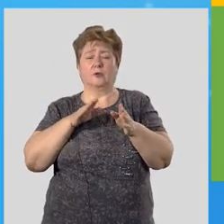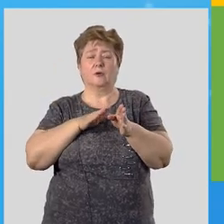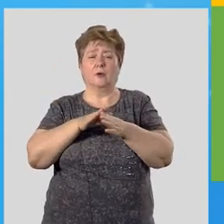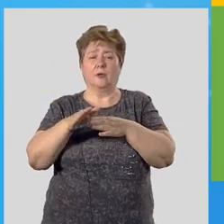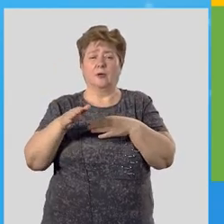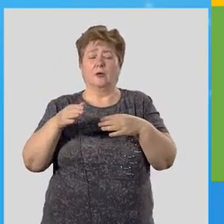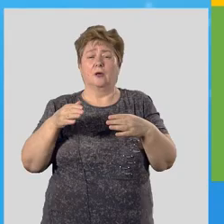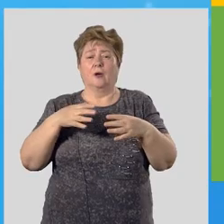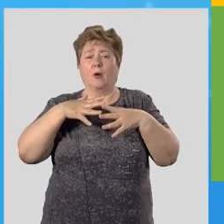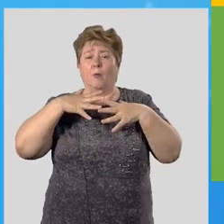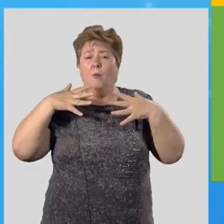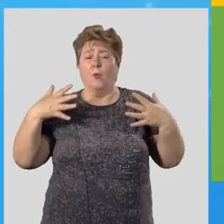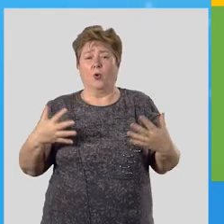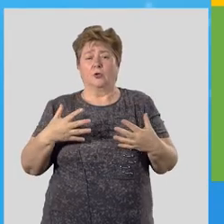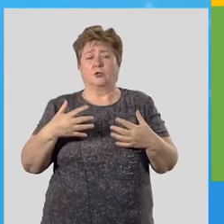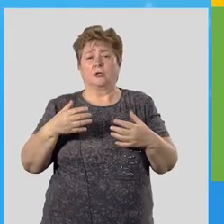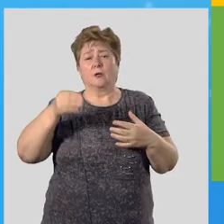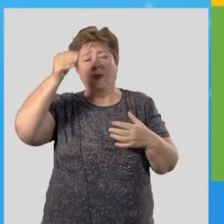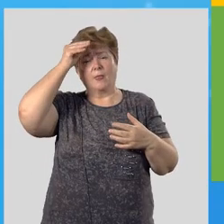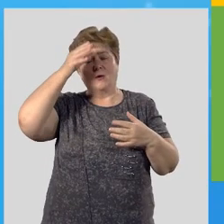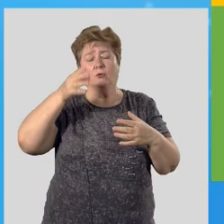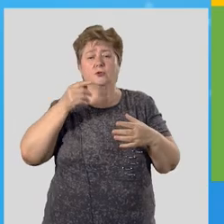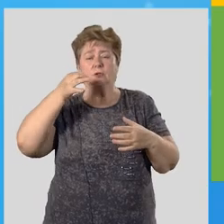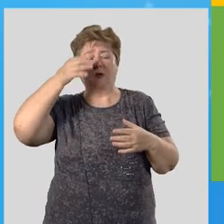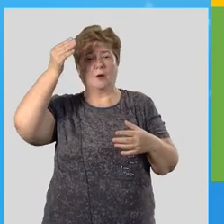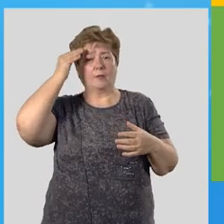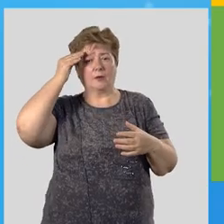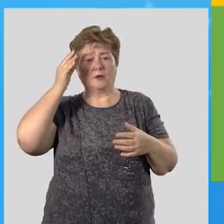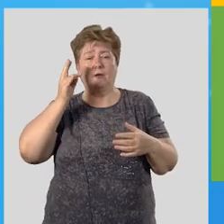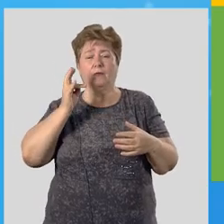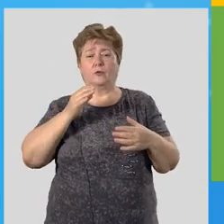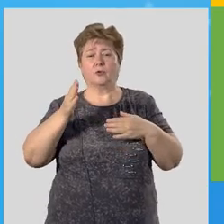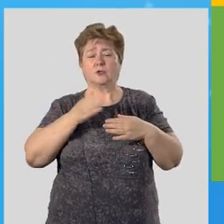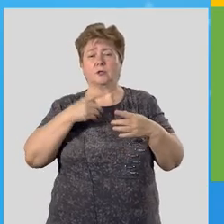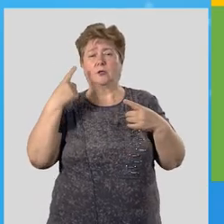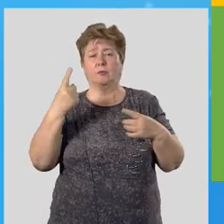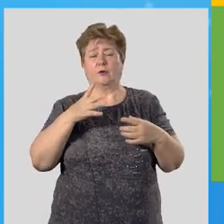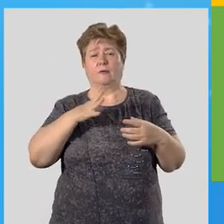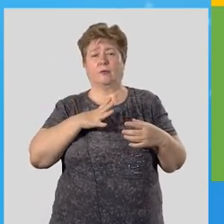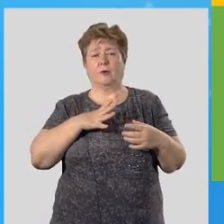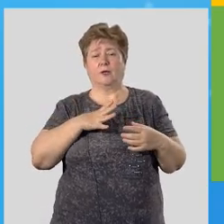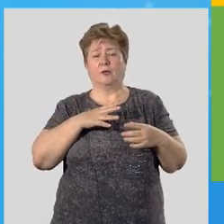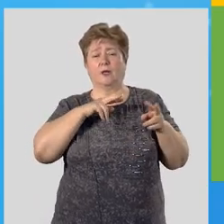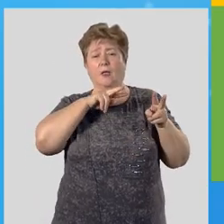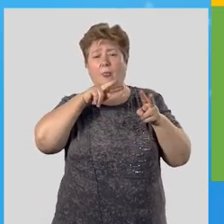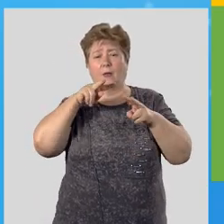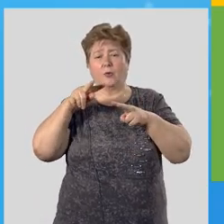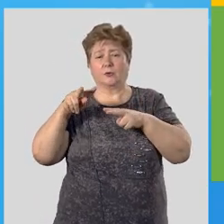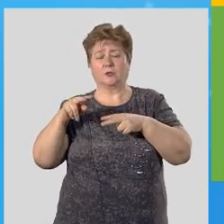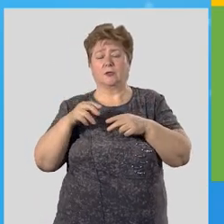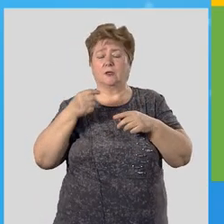используют значительно больше научных методов. Но среди первых были